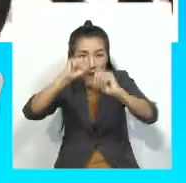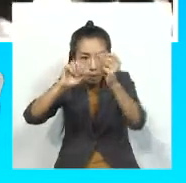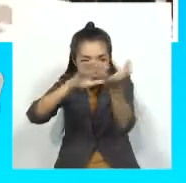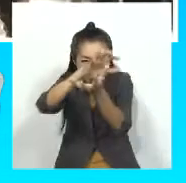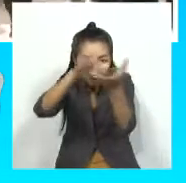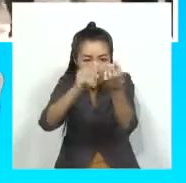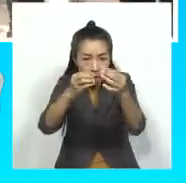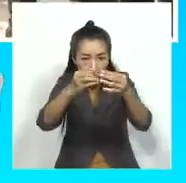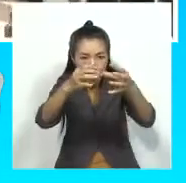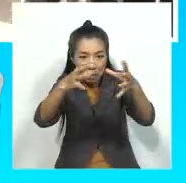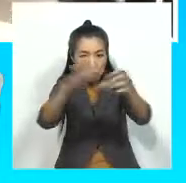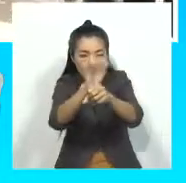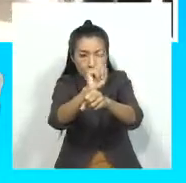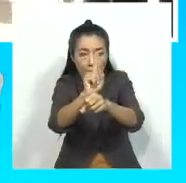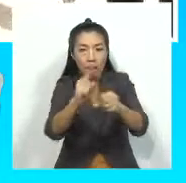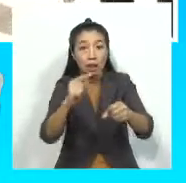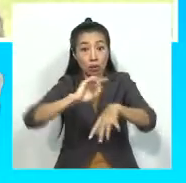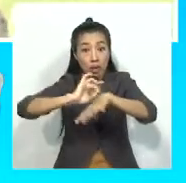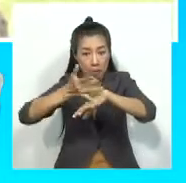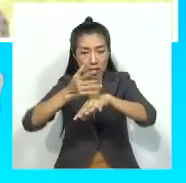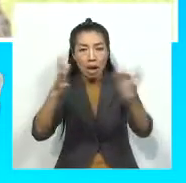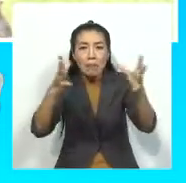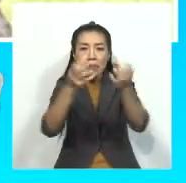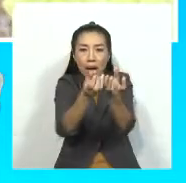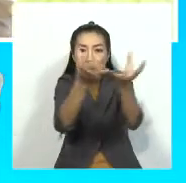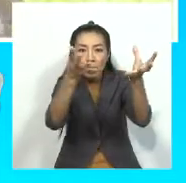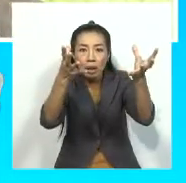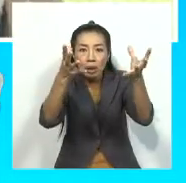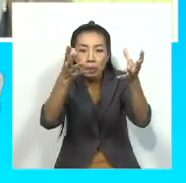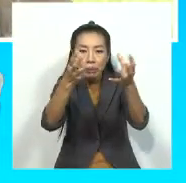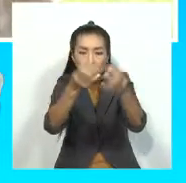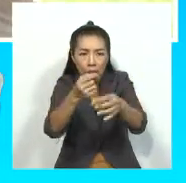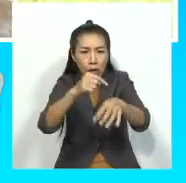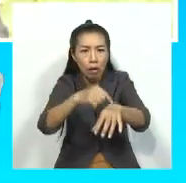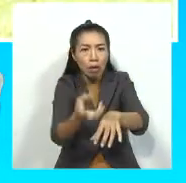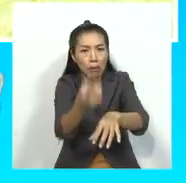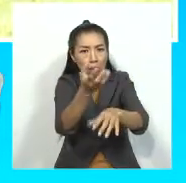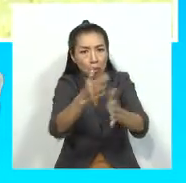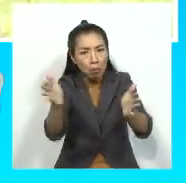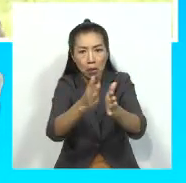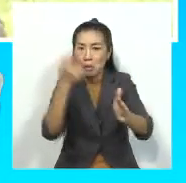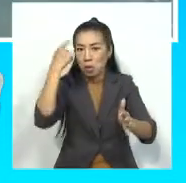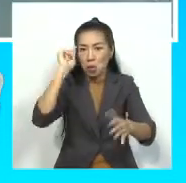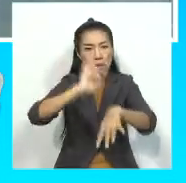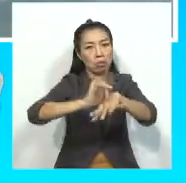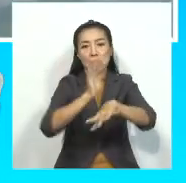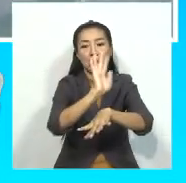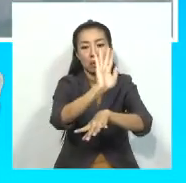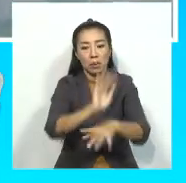ไกธรรมชาติเนี่ยอายุของเมฆนั้นเนี่ยอาจจะสั้นหรือยาวก็ขึ้นอยู่กับกลไกธรรมชาติตรงนั้นด้วยนะ